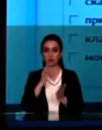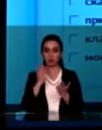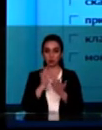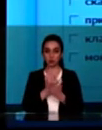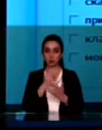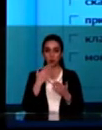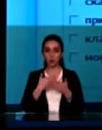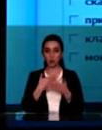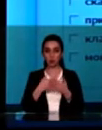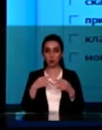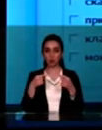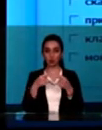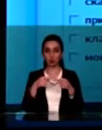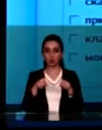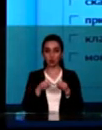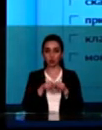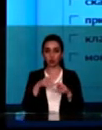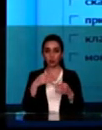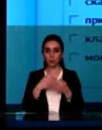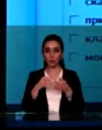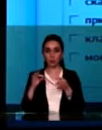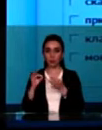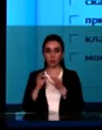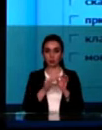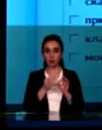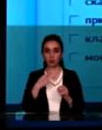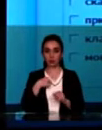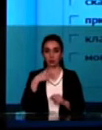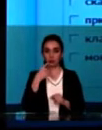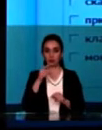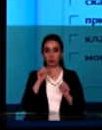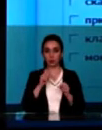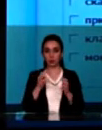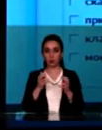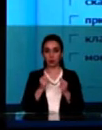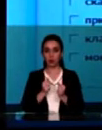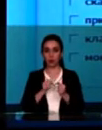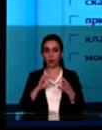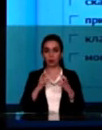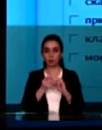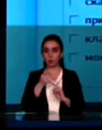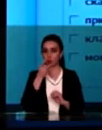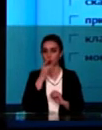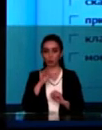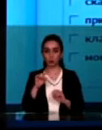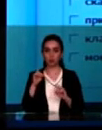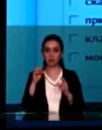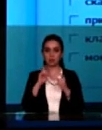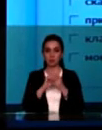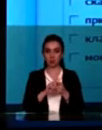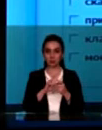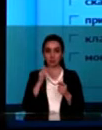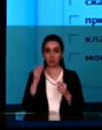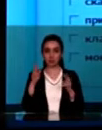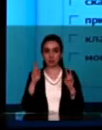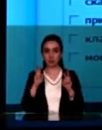было примерно точно такое же приложение. Вопросы, я вам говорила, брать можно абсолютно любые, но, естественно, связанные с